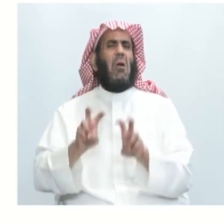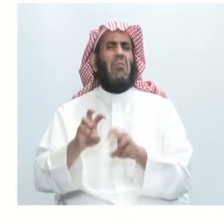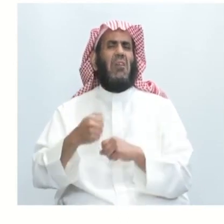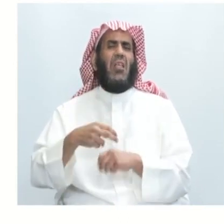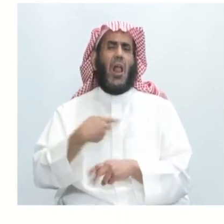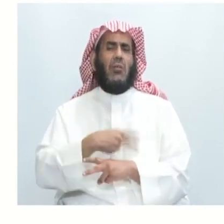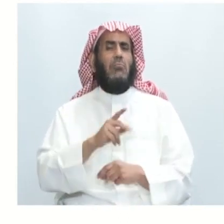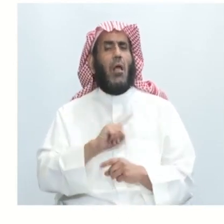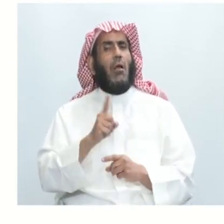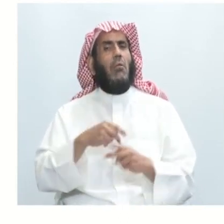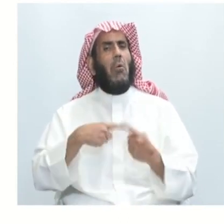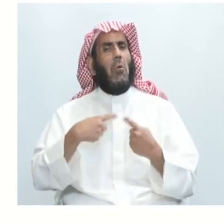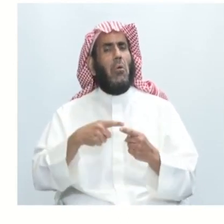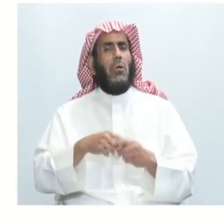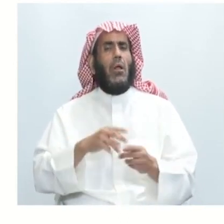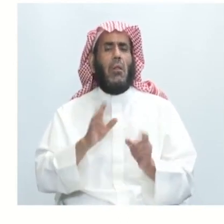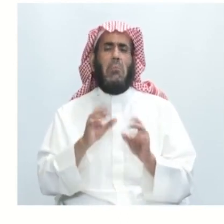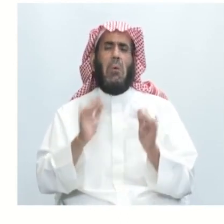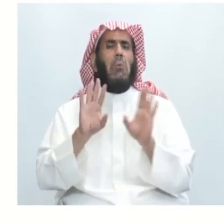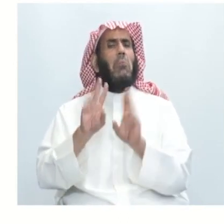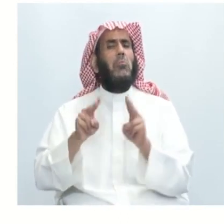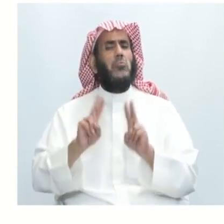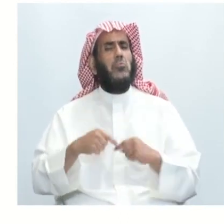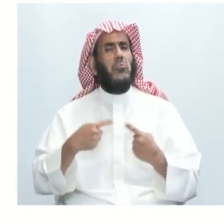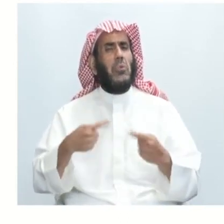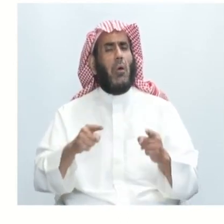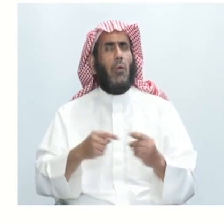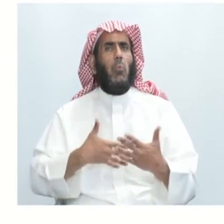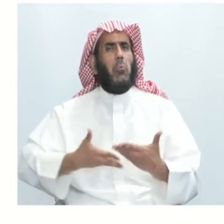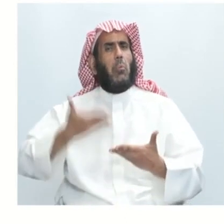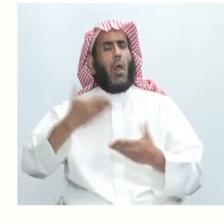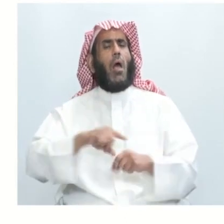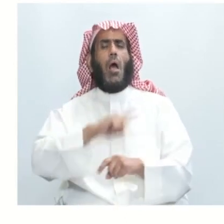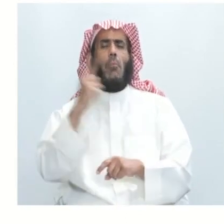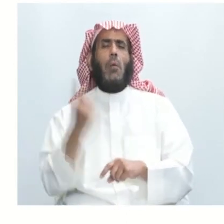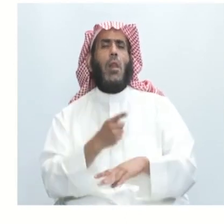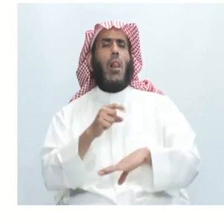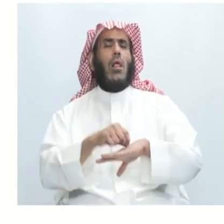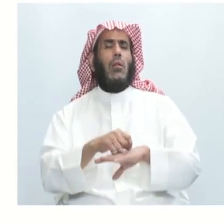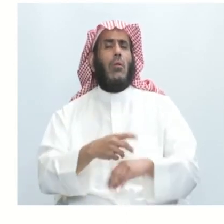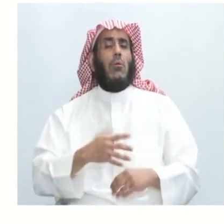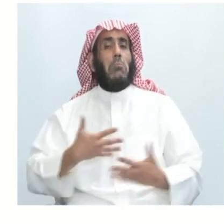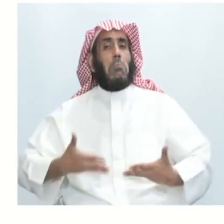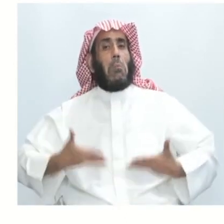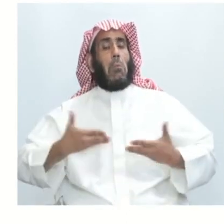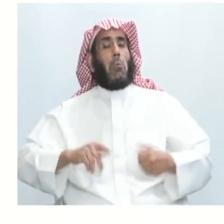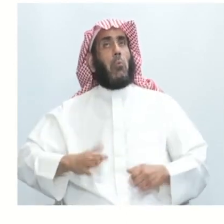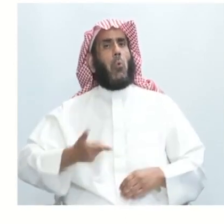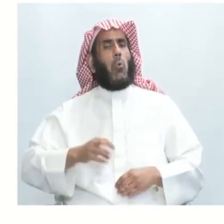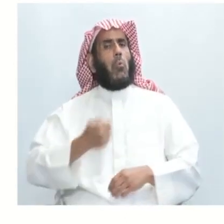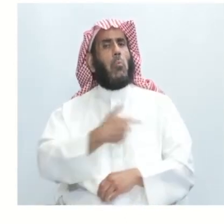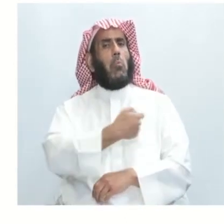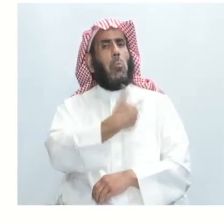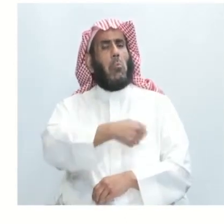العاده السيئه ولكنه لم يعدل عنها بالاستمره يتباها امام الناس بما يملك وبما يعطي الفقراء